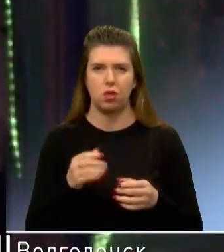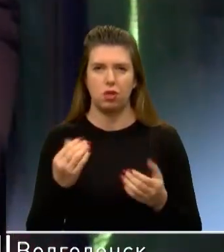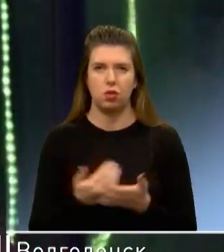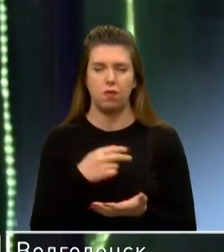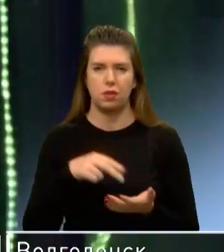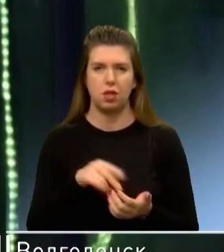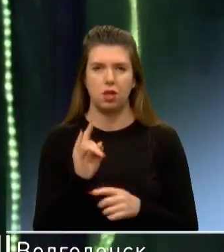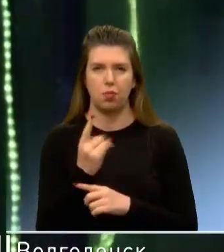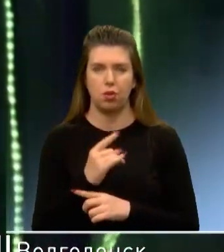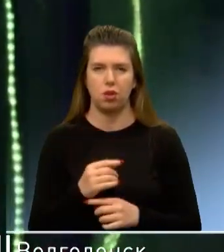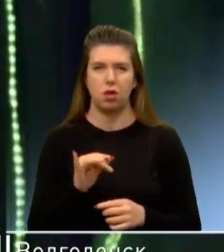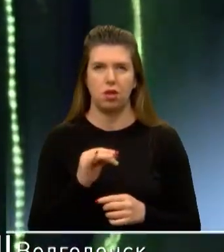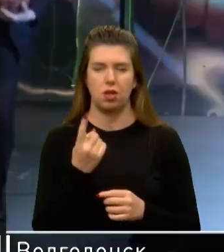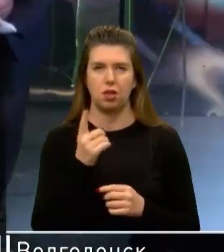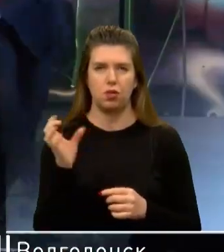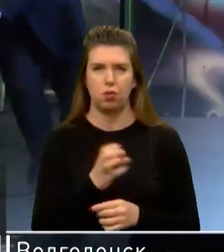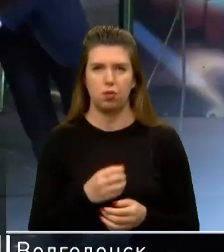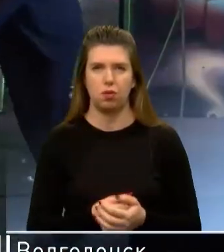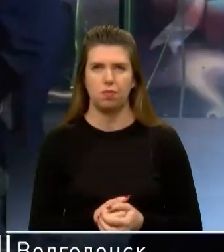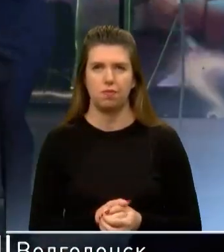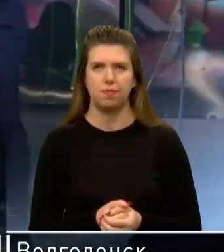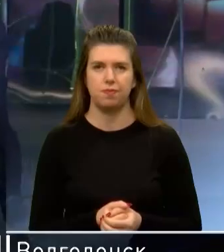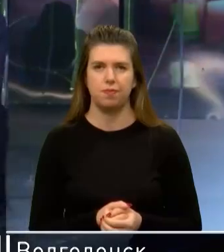снова стать ребёнком хотя бы на